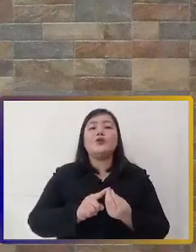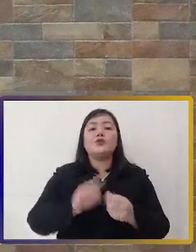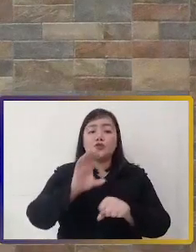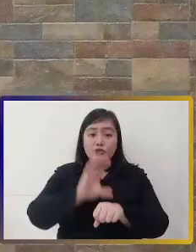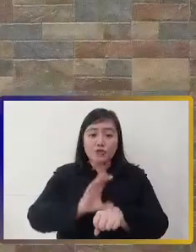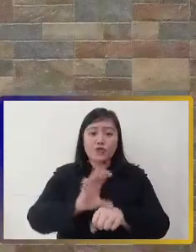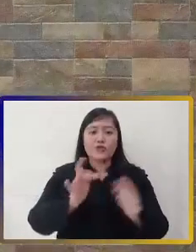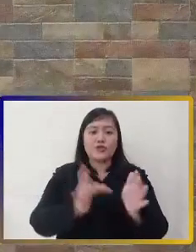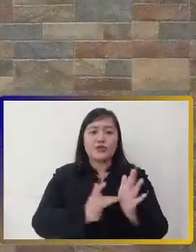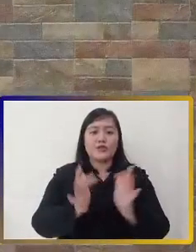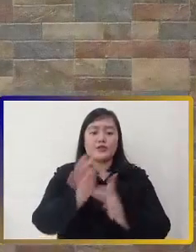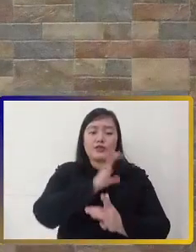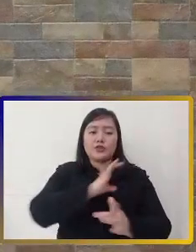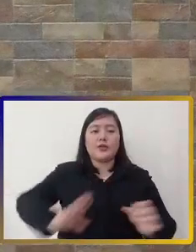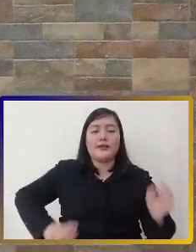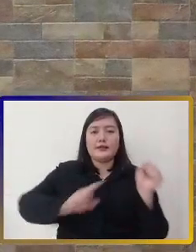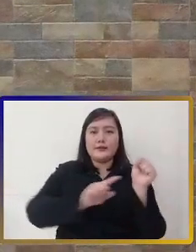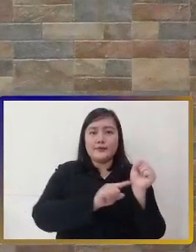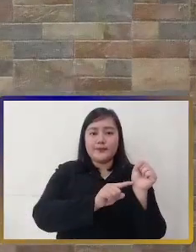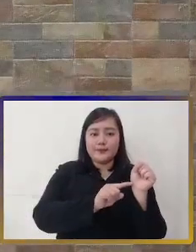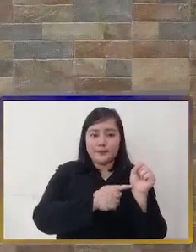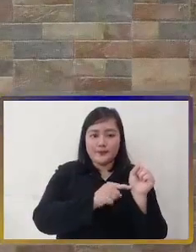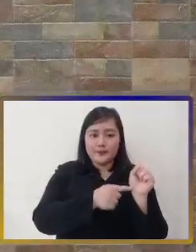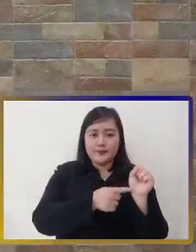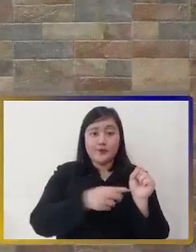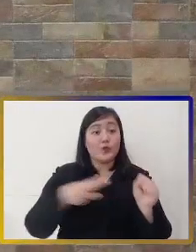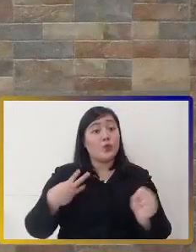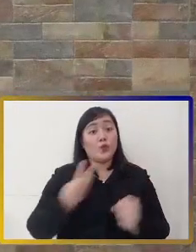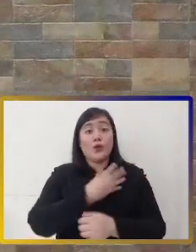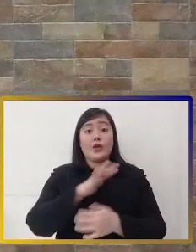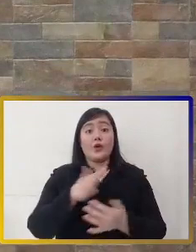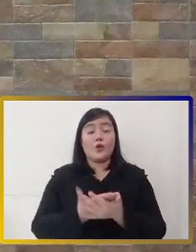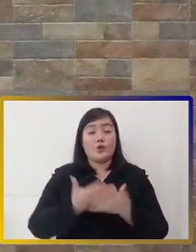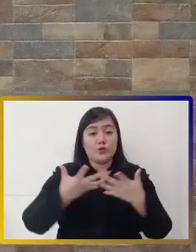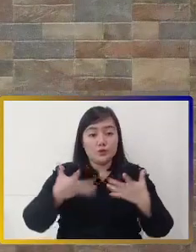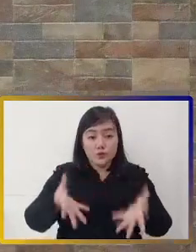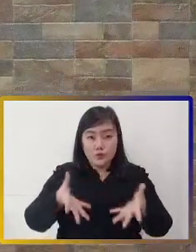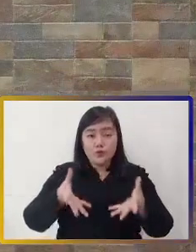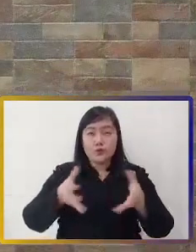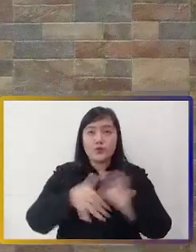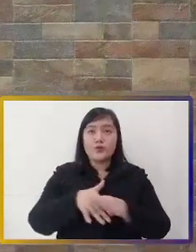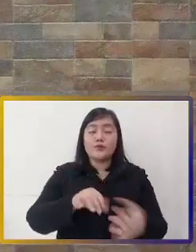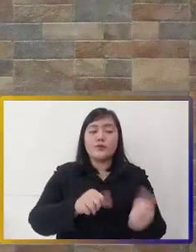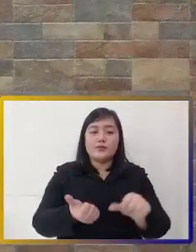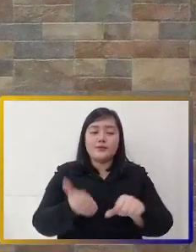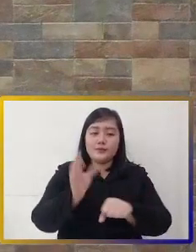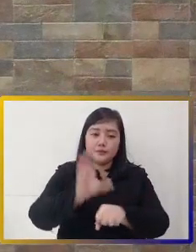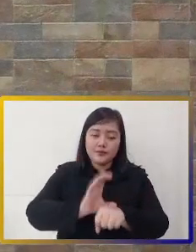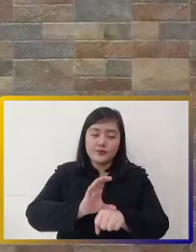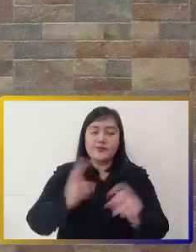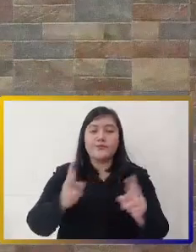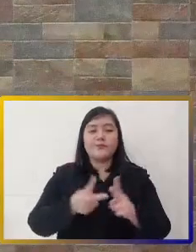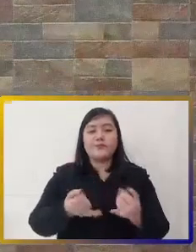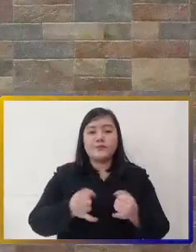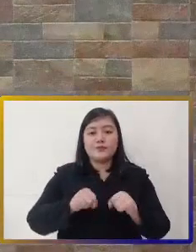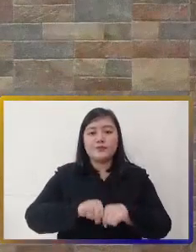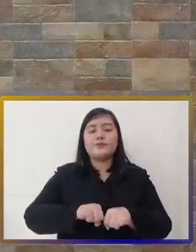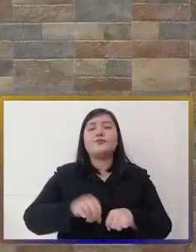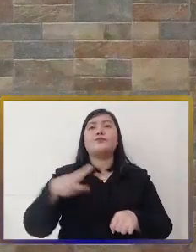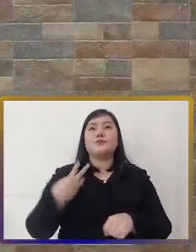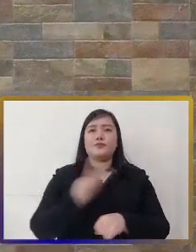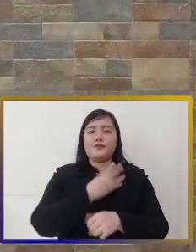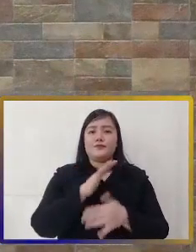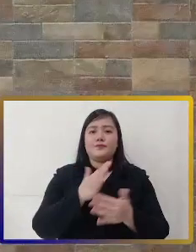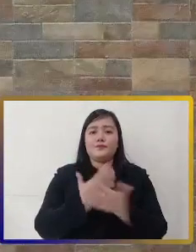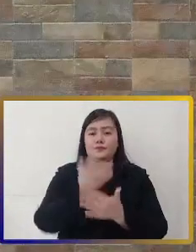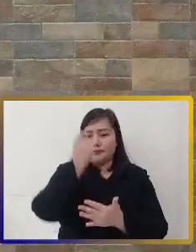natin yan. Dahil nandito po kayo ngayon, nandito po tayo lahat, inside the Baptist Church, it is very important na maunawaan po natin